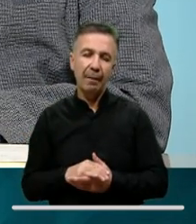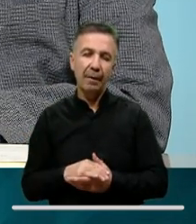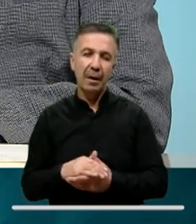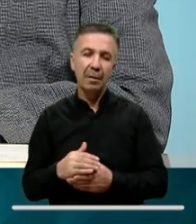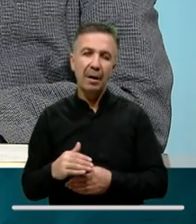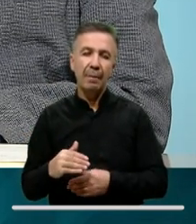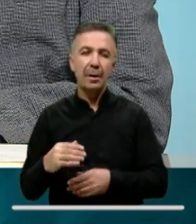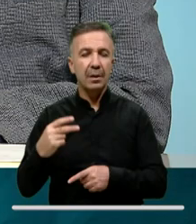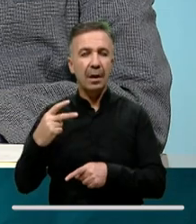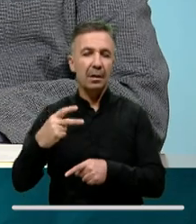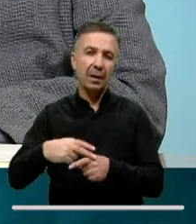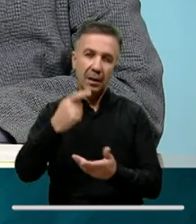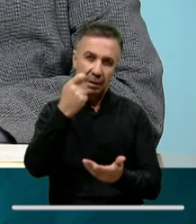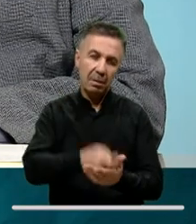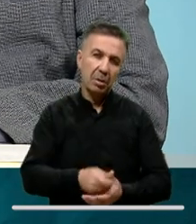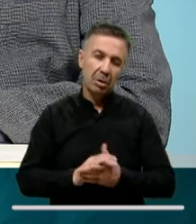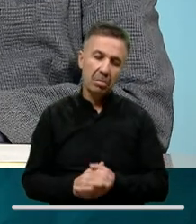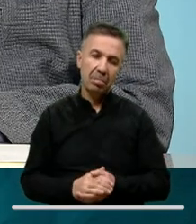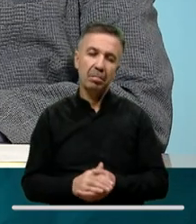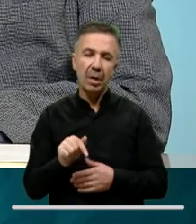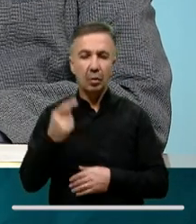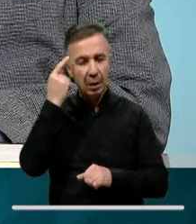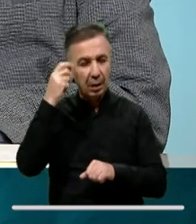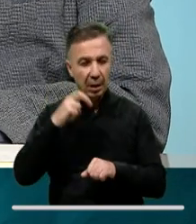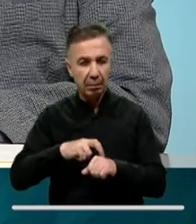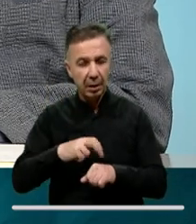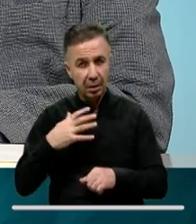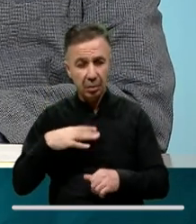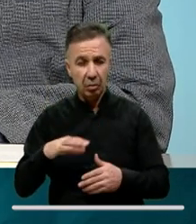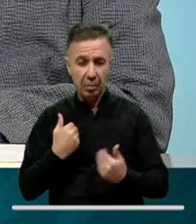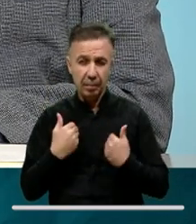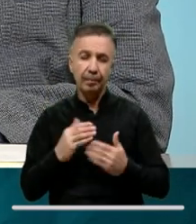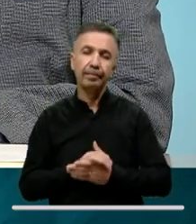Düşebilir. Peki efendim. Burada şunu hatırlatmak istiyorum.